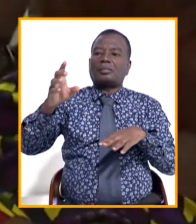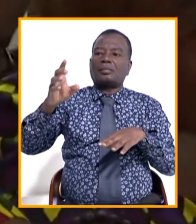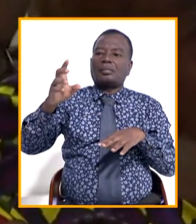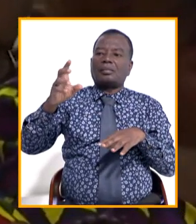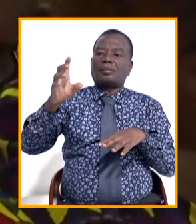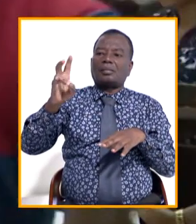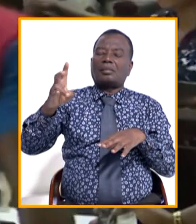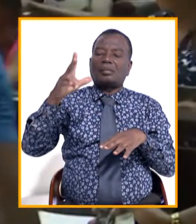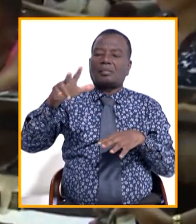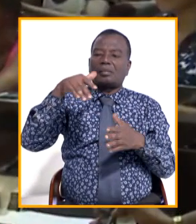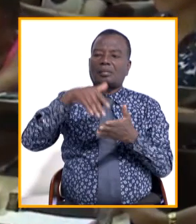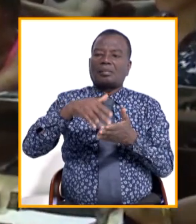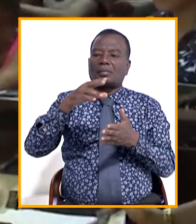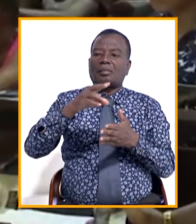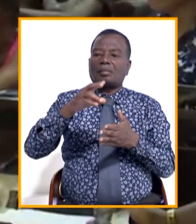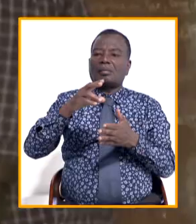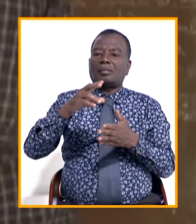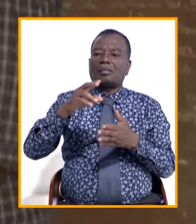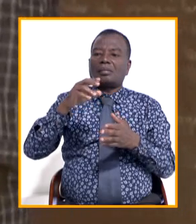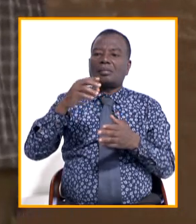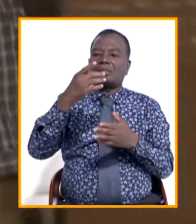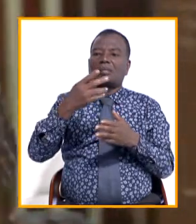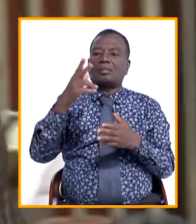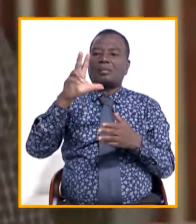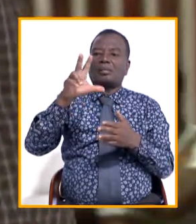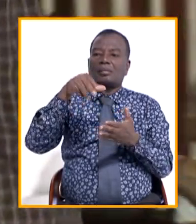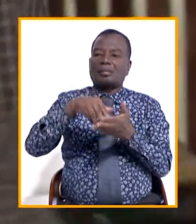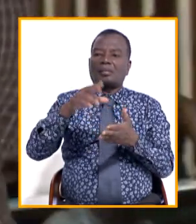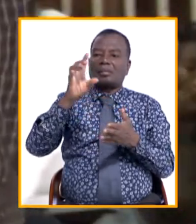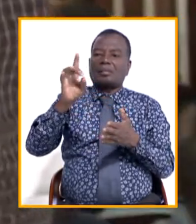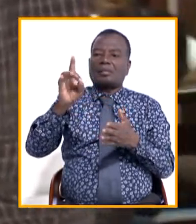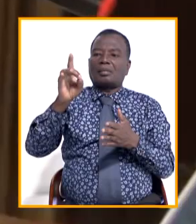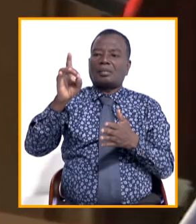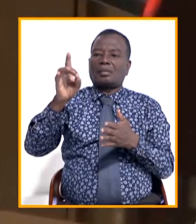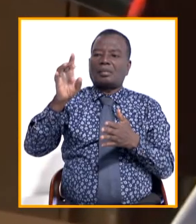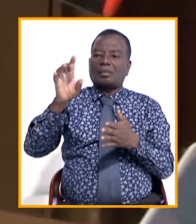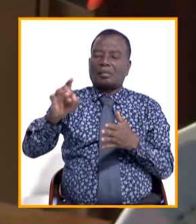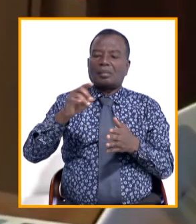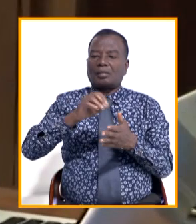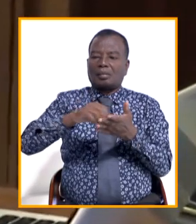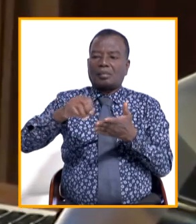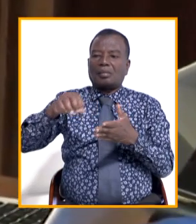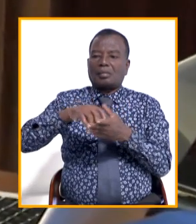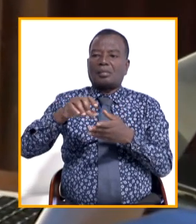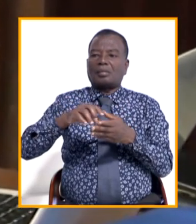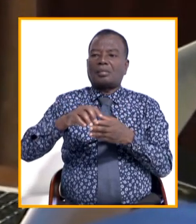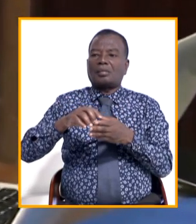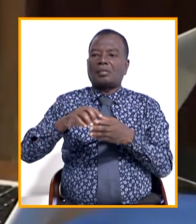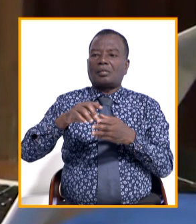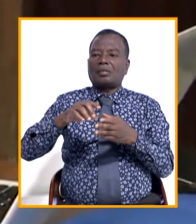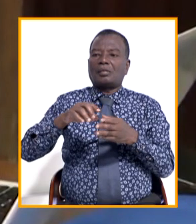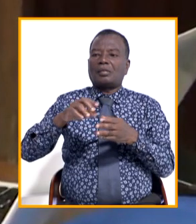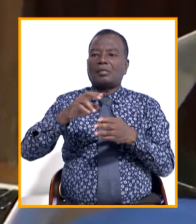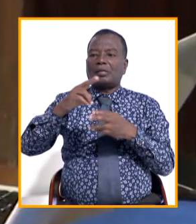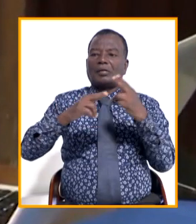866 étudiants en 2020-2021, seulement 3088 sont inscrits en faculté de mathématiques. En plus de leur nombre